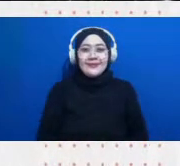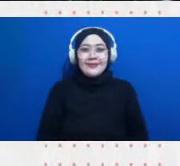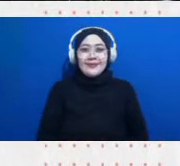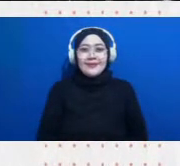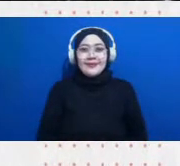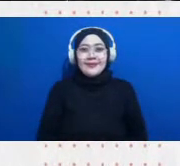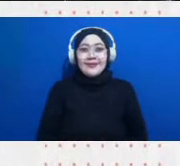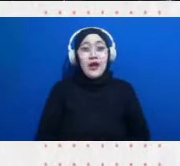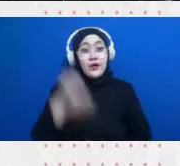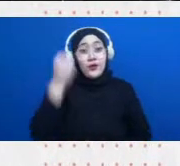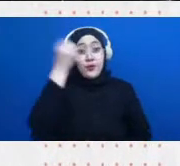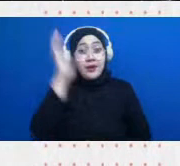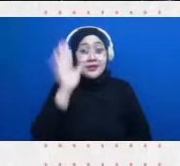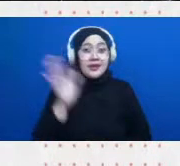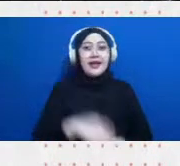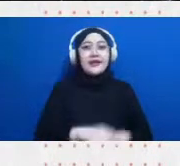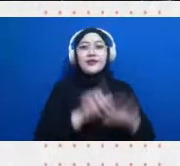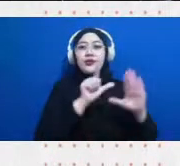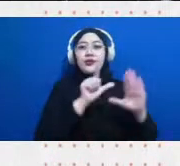Jangan lupa pinnya